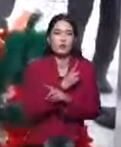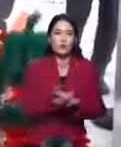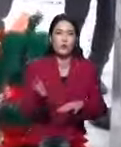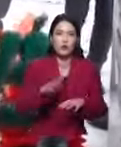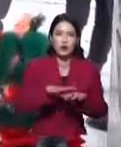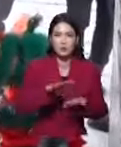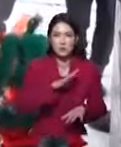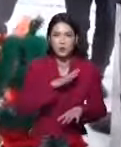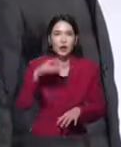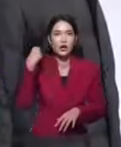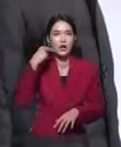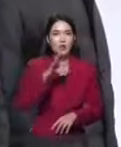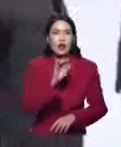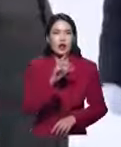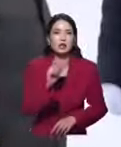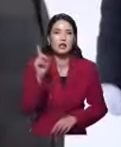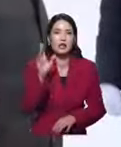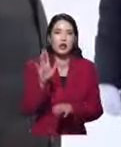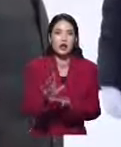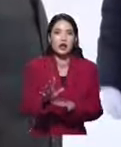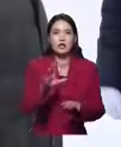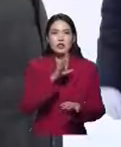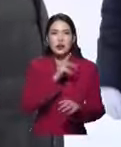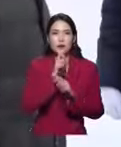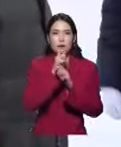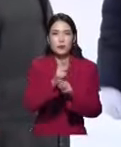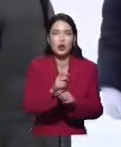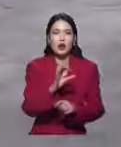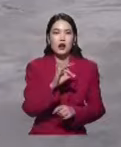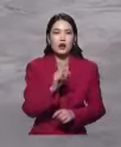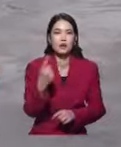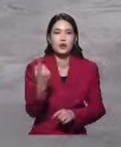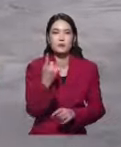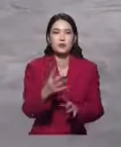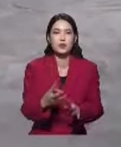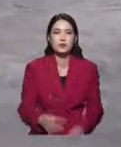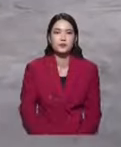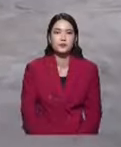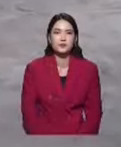Указом президента Аскар Забикулин посмертно награжден орденом Айбын первой степени.